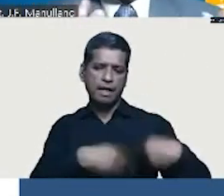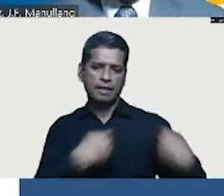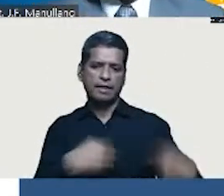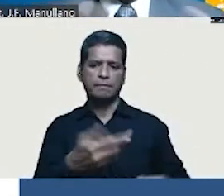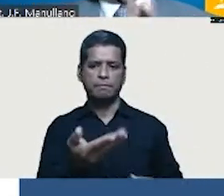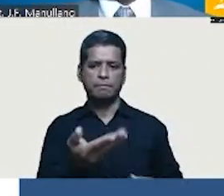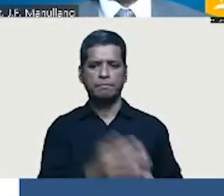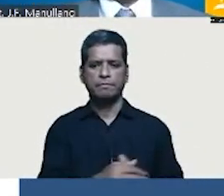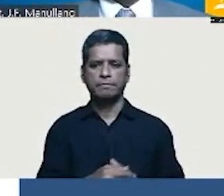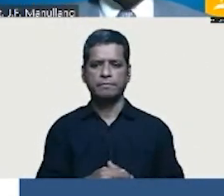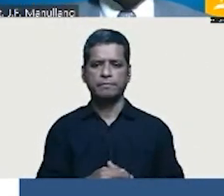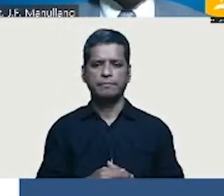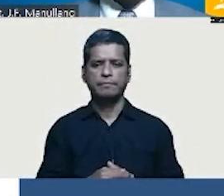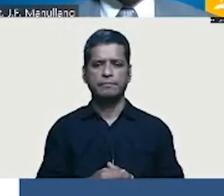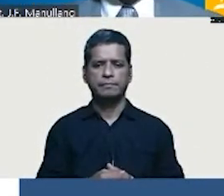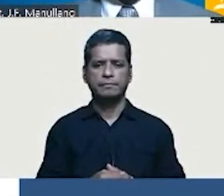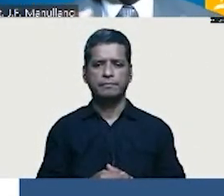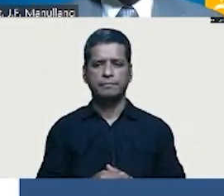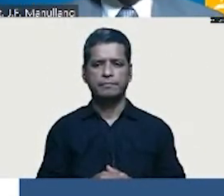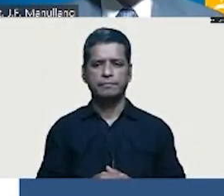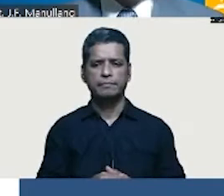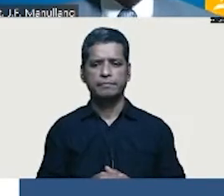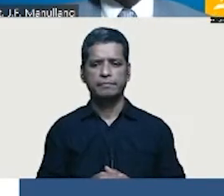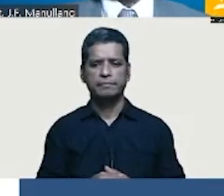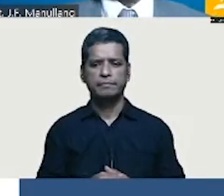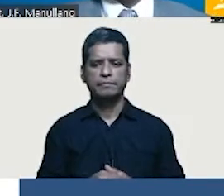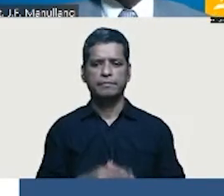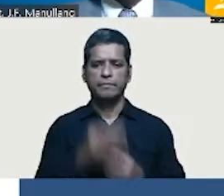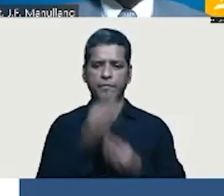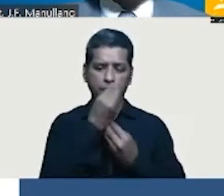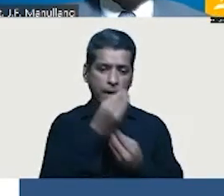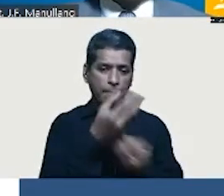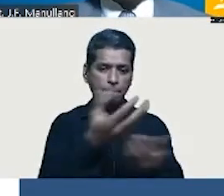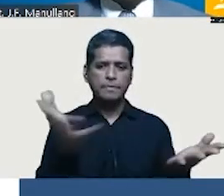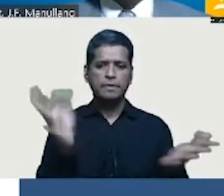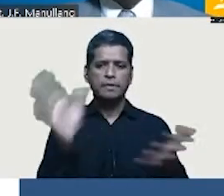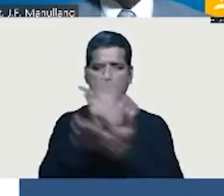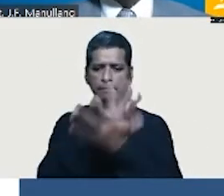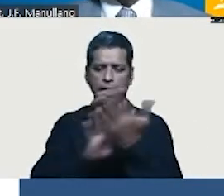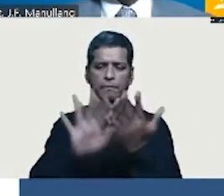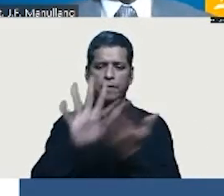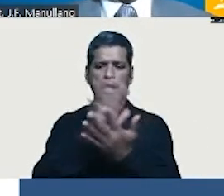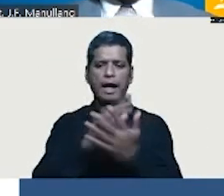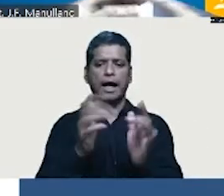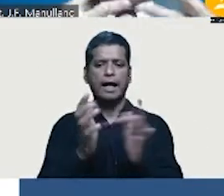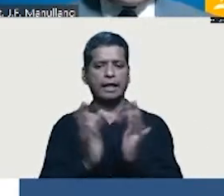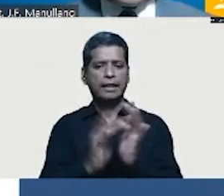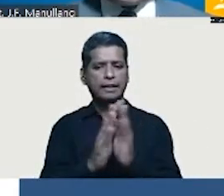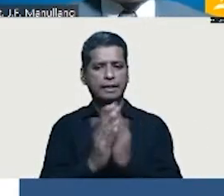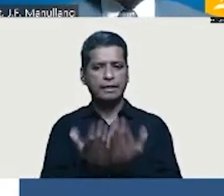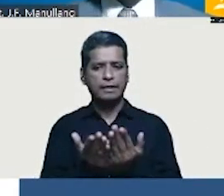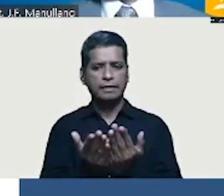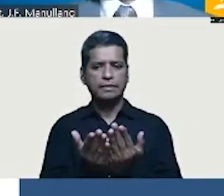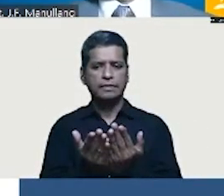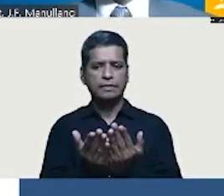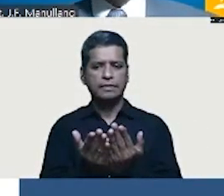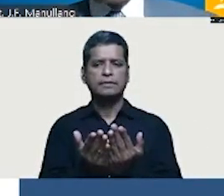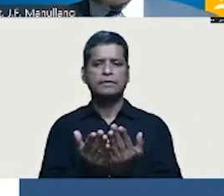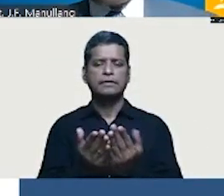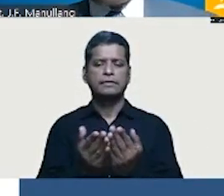profetik message pekabaran nubuatan main Alkitab dalam Perjanjian Lama